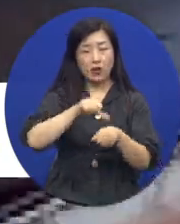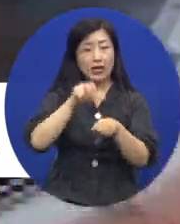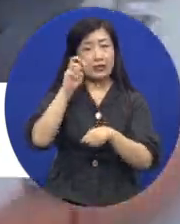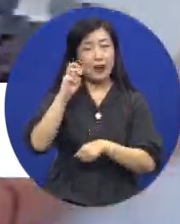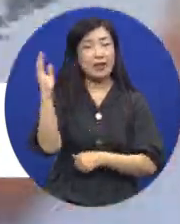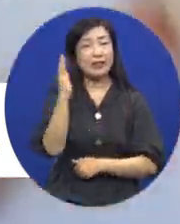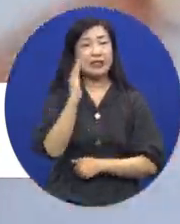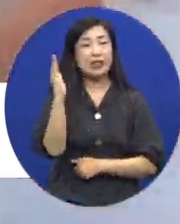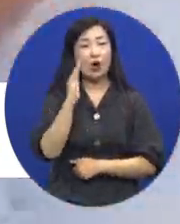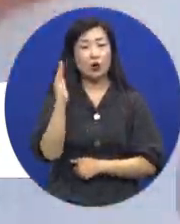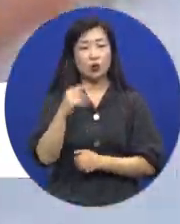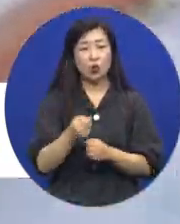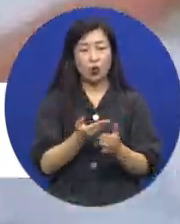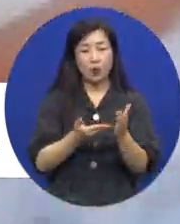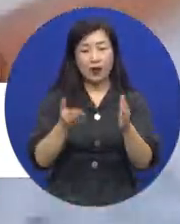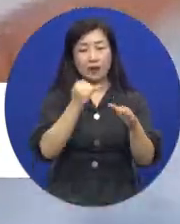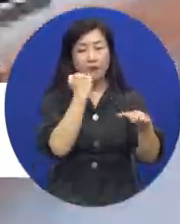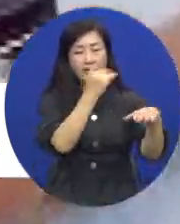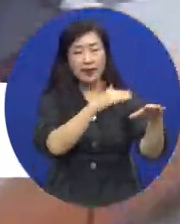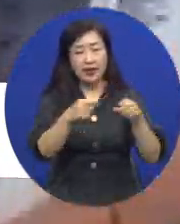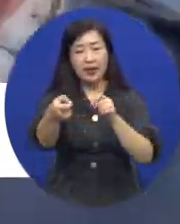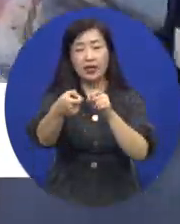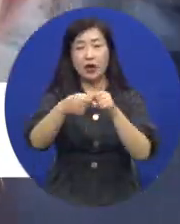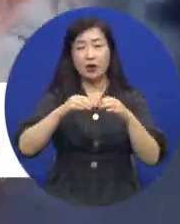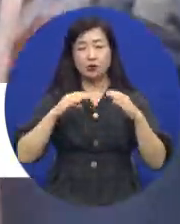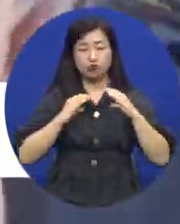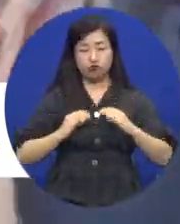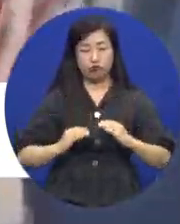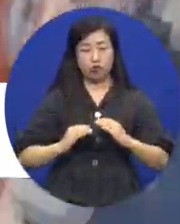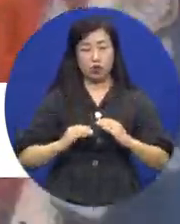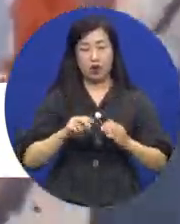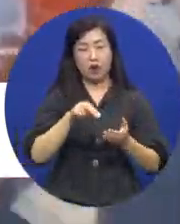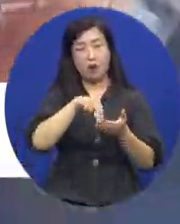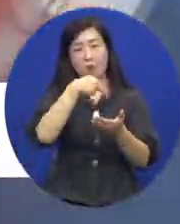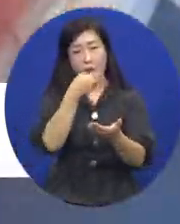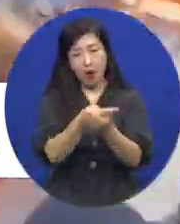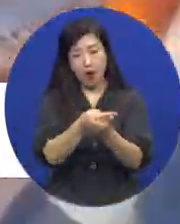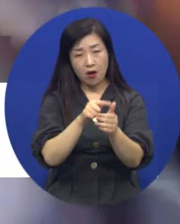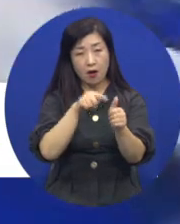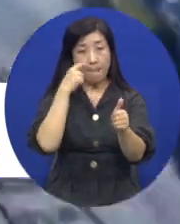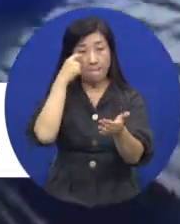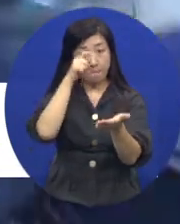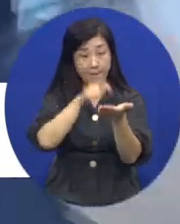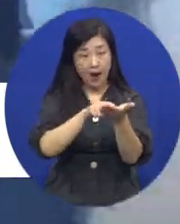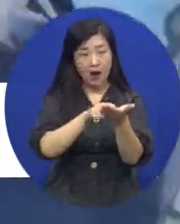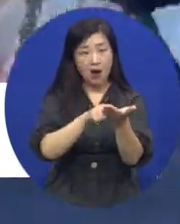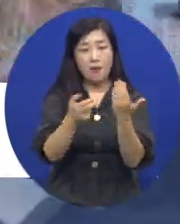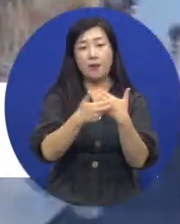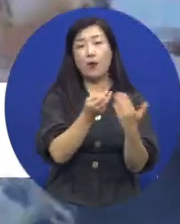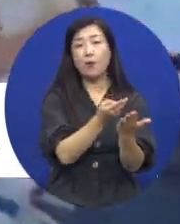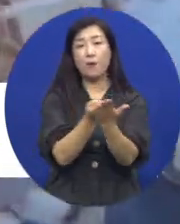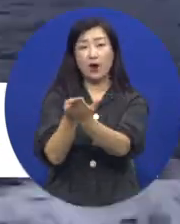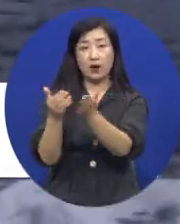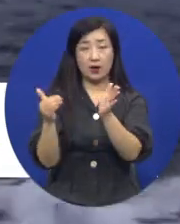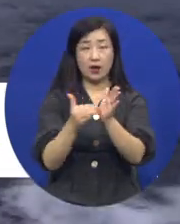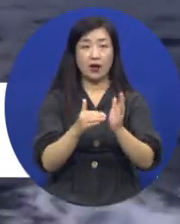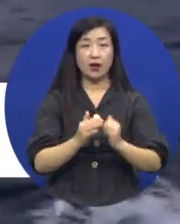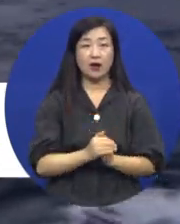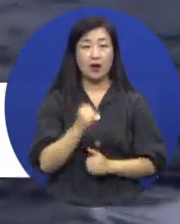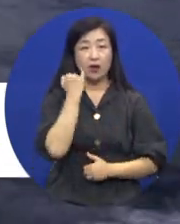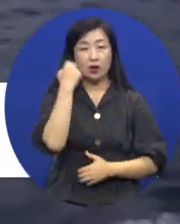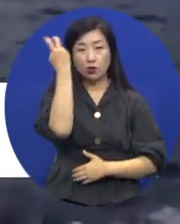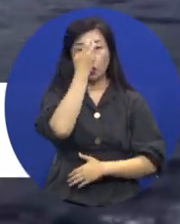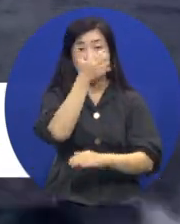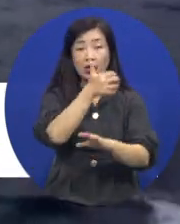반쯤 펜간도 인근 해상에서 구명조끼를 입고 탈진한 상태의 A씨를 발견해 병원으로 옮겼습니다. 해경